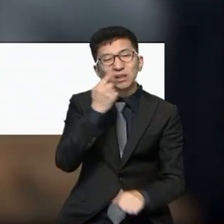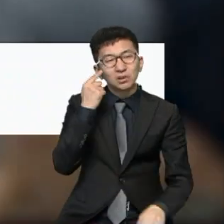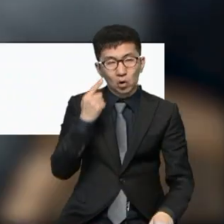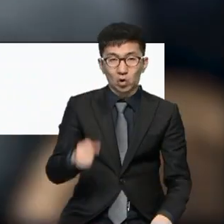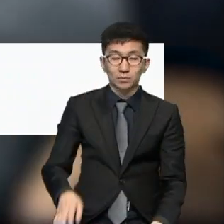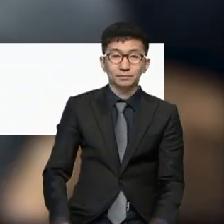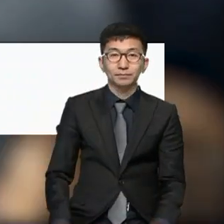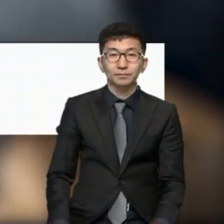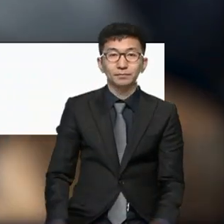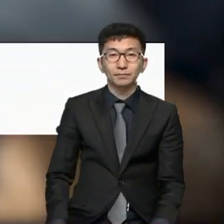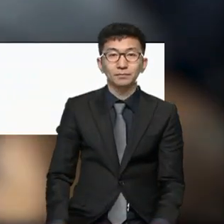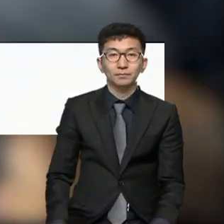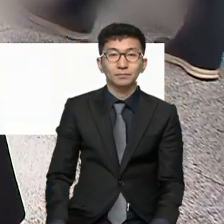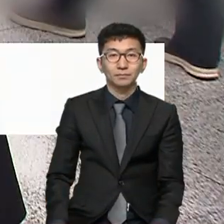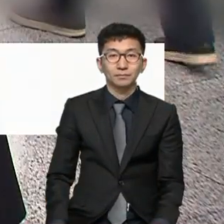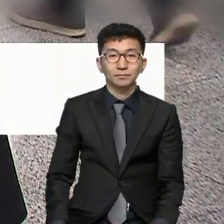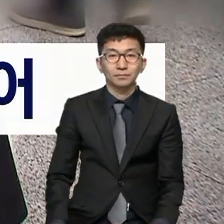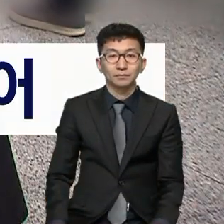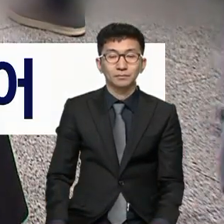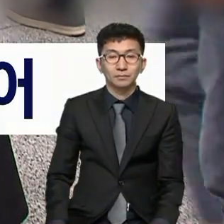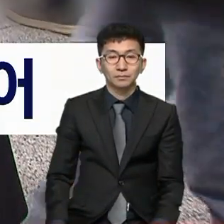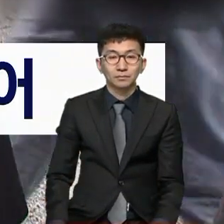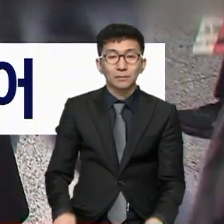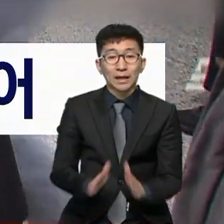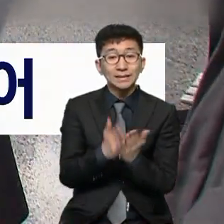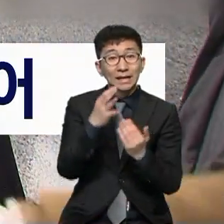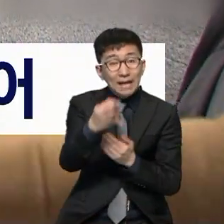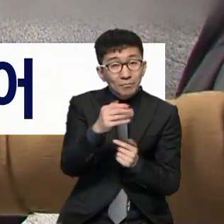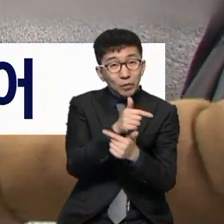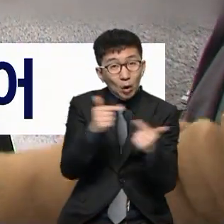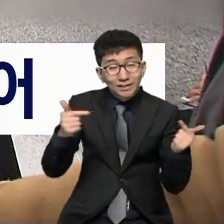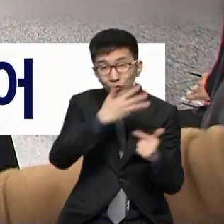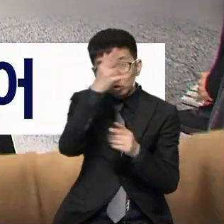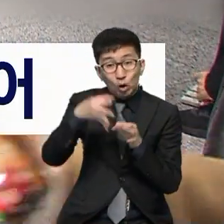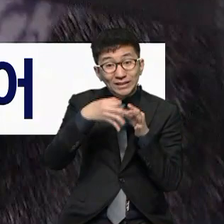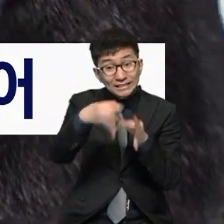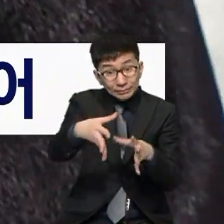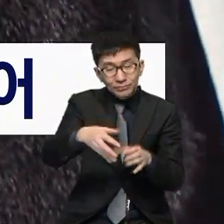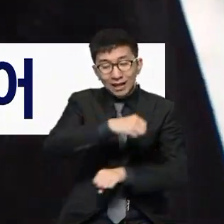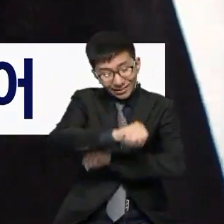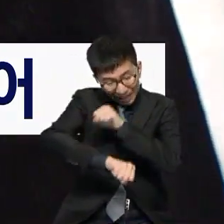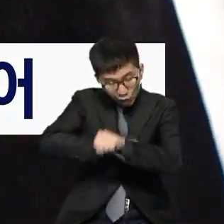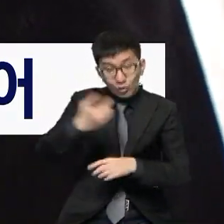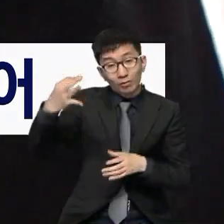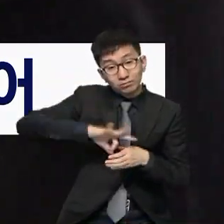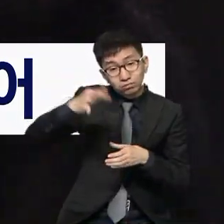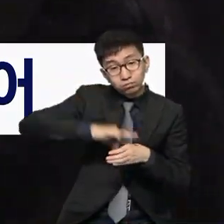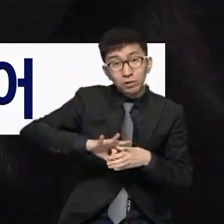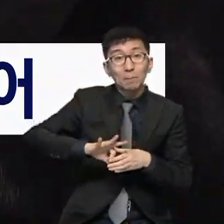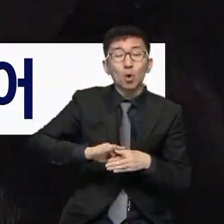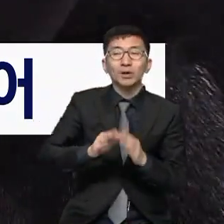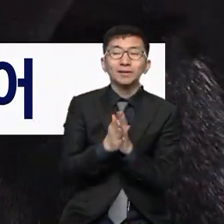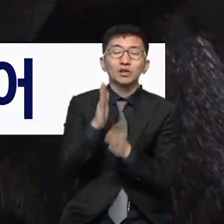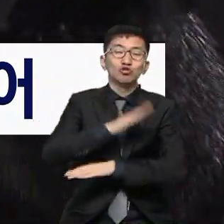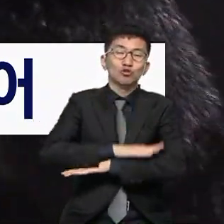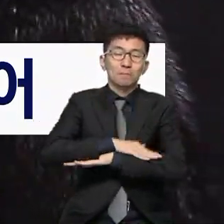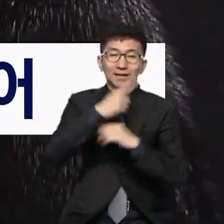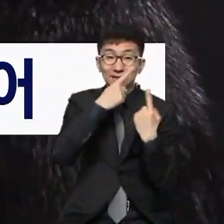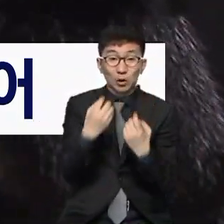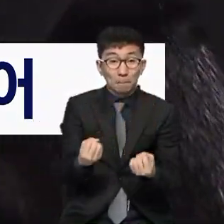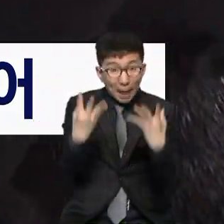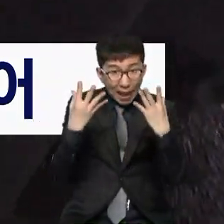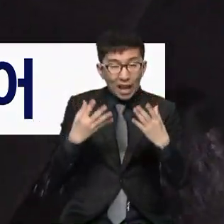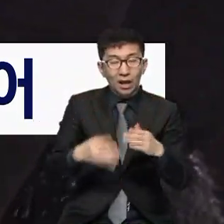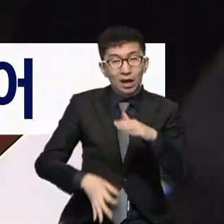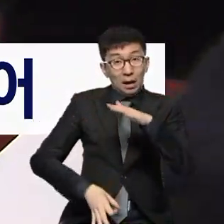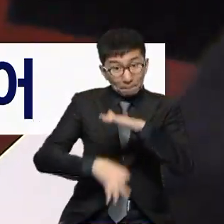있다는 표현도 되고요. 책값 명목의 후원금을 자유롭게 걷어들이는 정치인 출판 기념회는 모금 한도가 없고